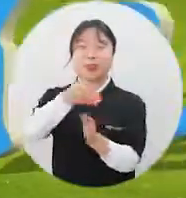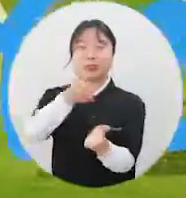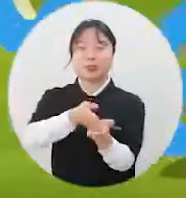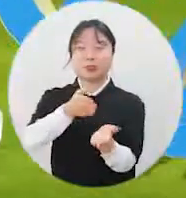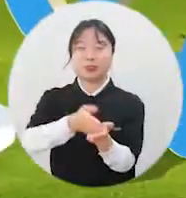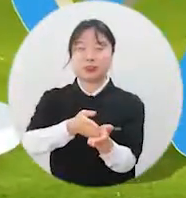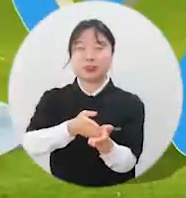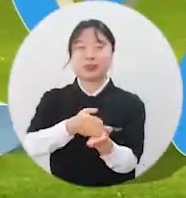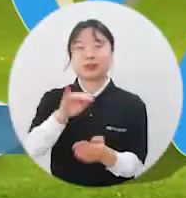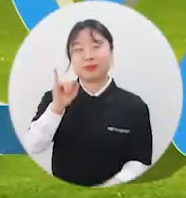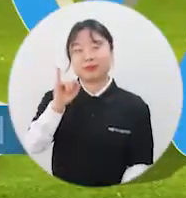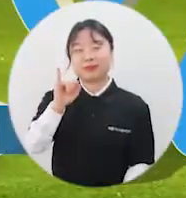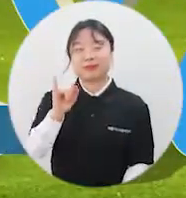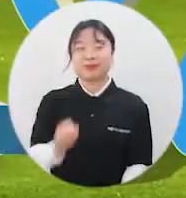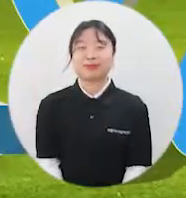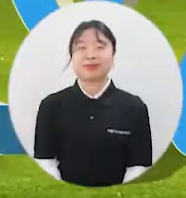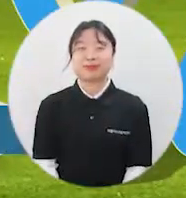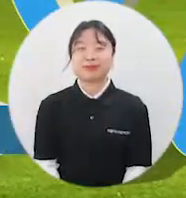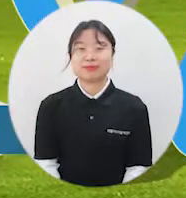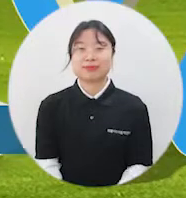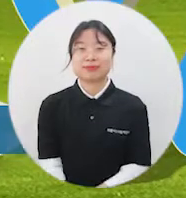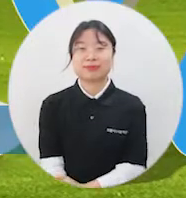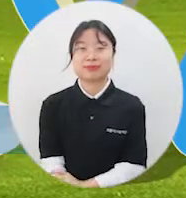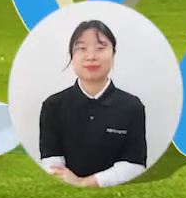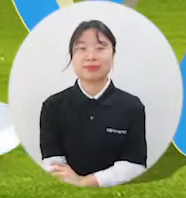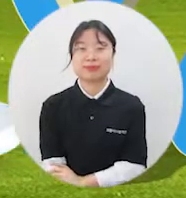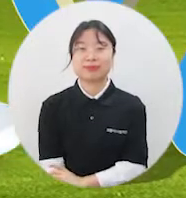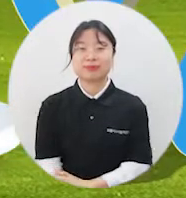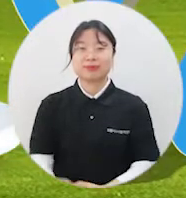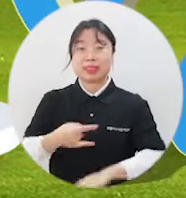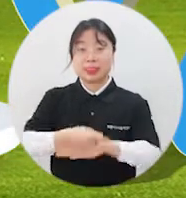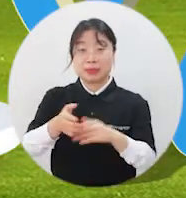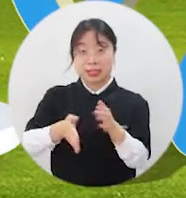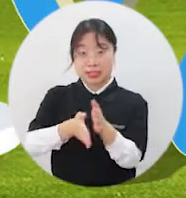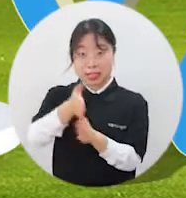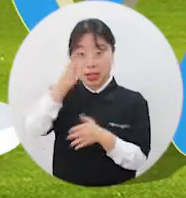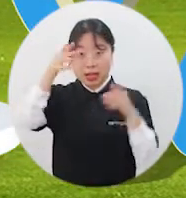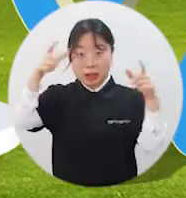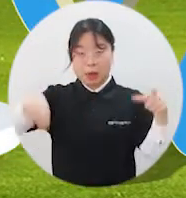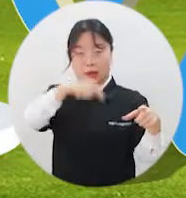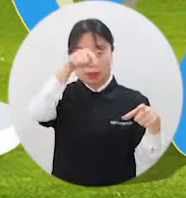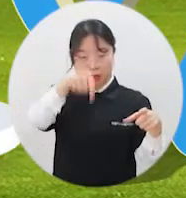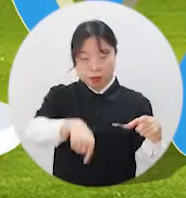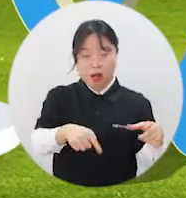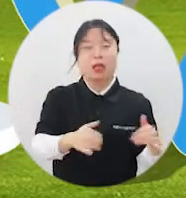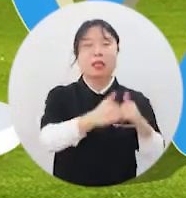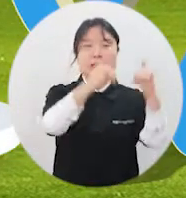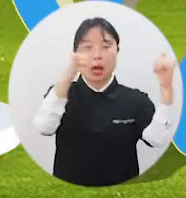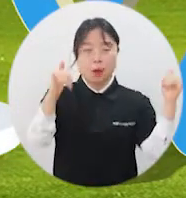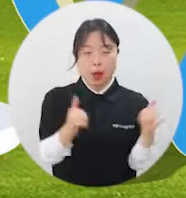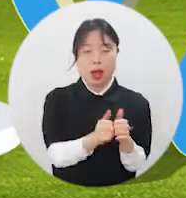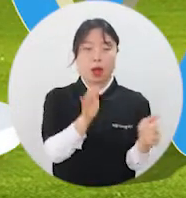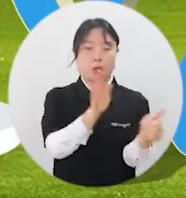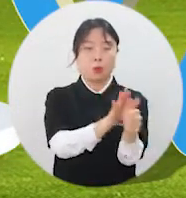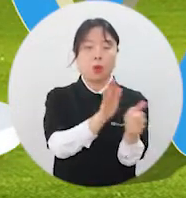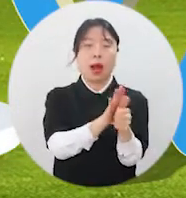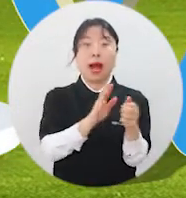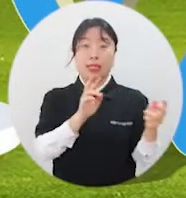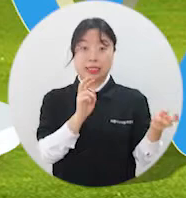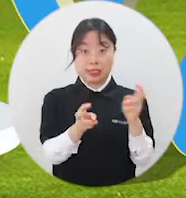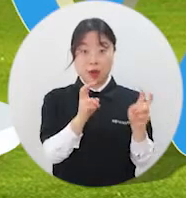안녕하세요. 의왕시 시정뉴스 정혜란입니다. 의왕시가 관내 사회적 경제기업의 온라인 판로를 지원하기